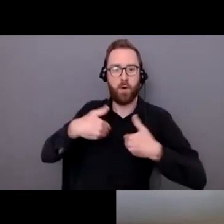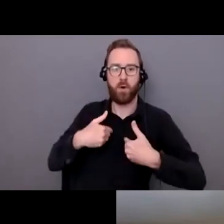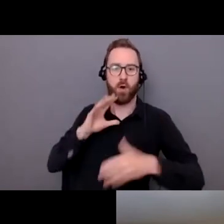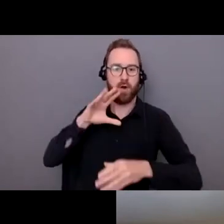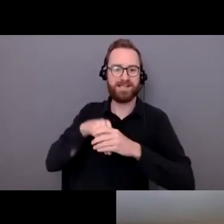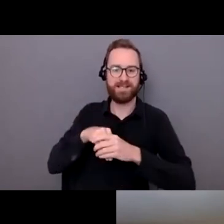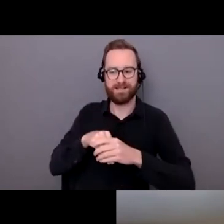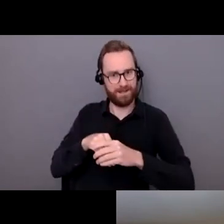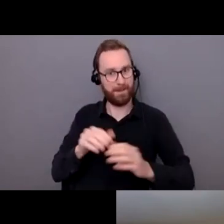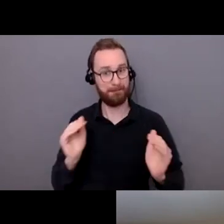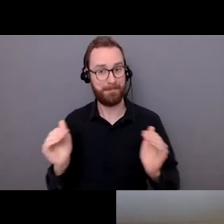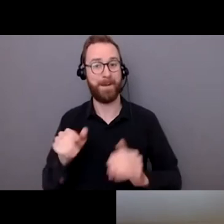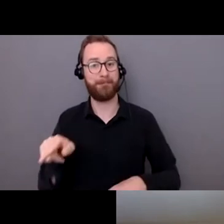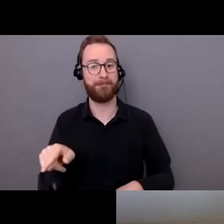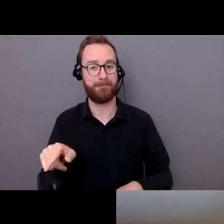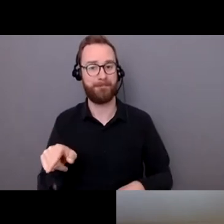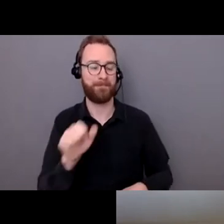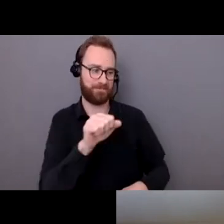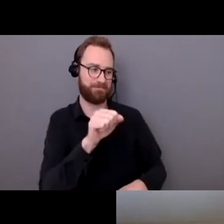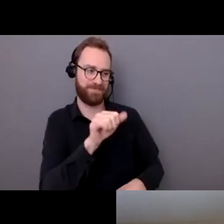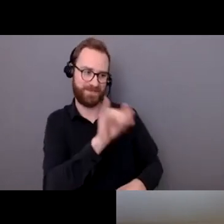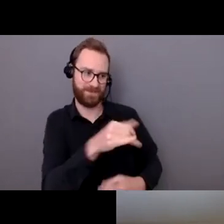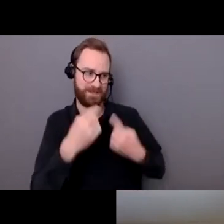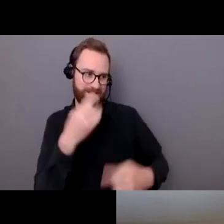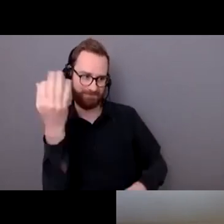travers ta présentation. Merci, Martin.